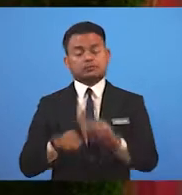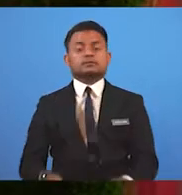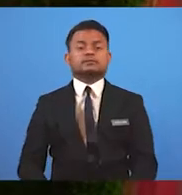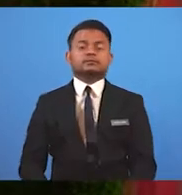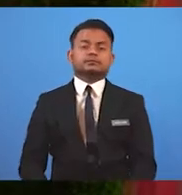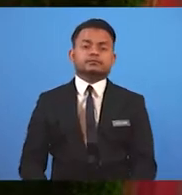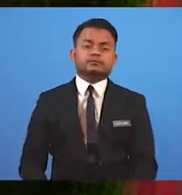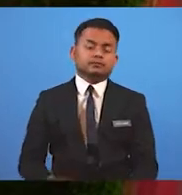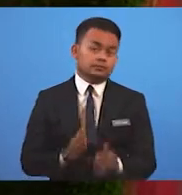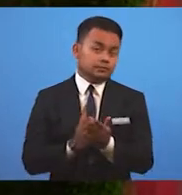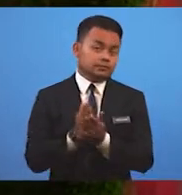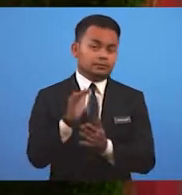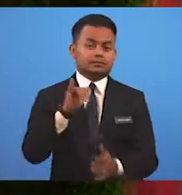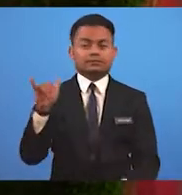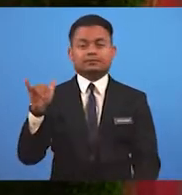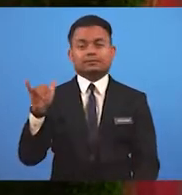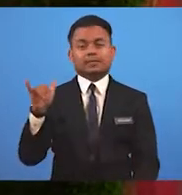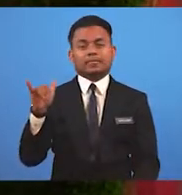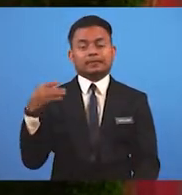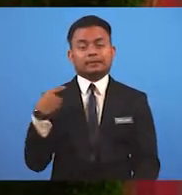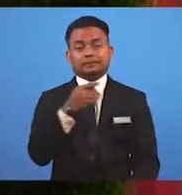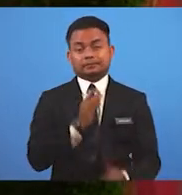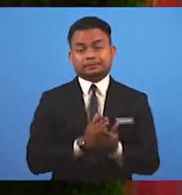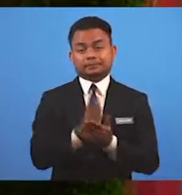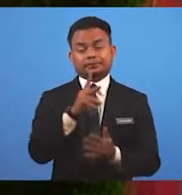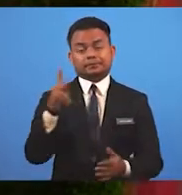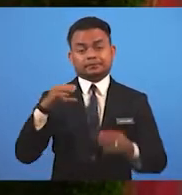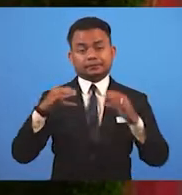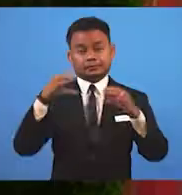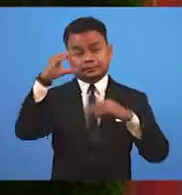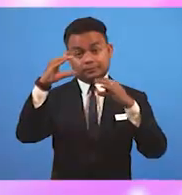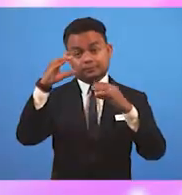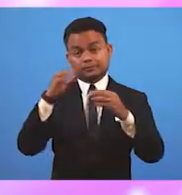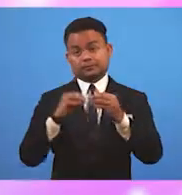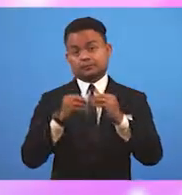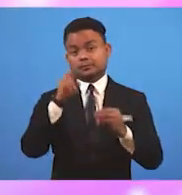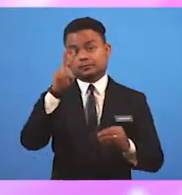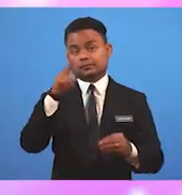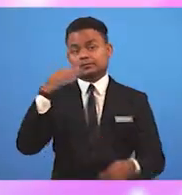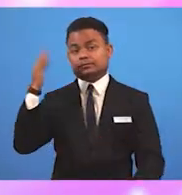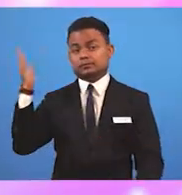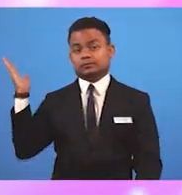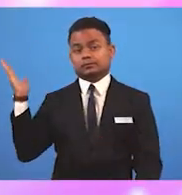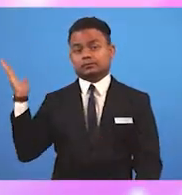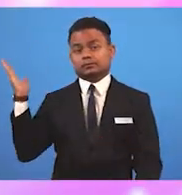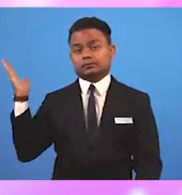Baiklah, seterusnya kita teruskan dengan kaedah yang kedua. Kaedah yang kedua adalah label.